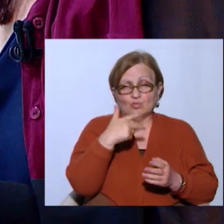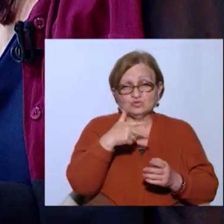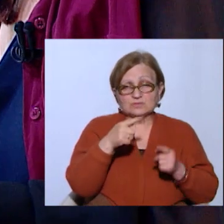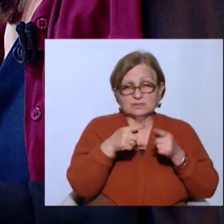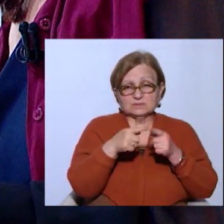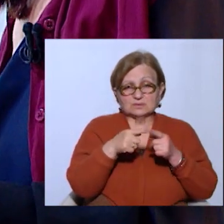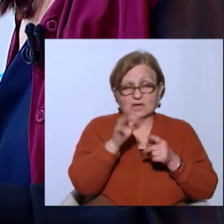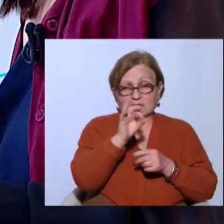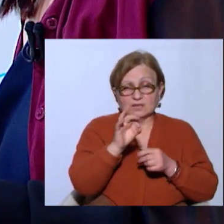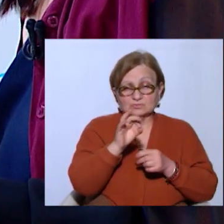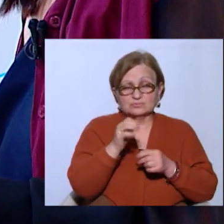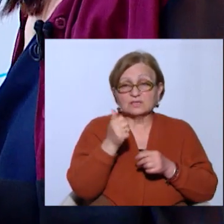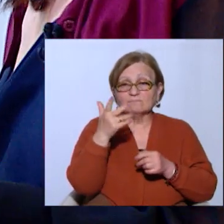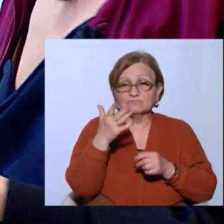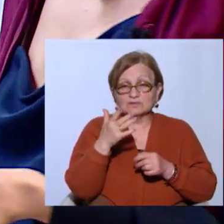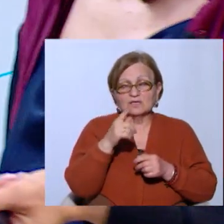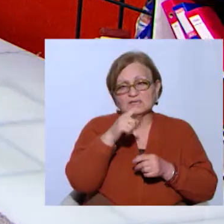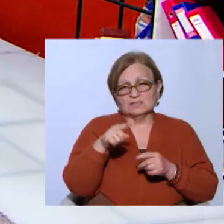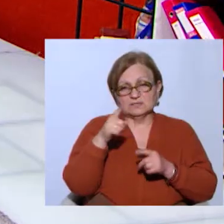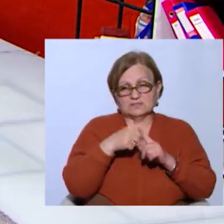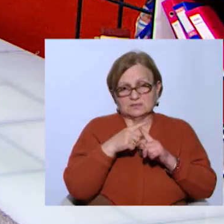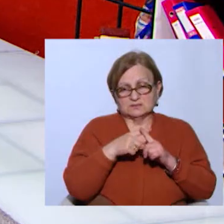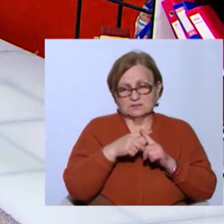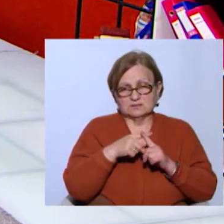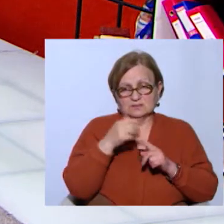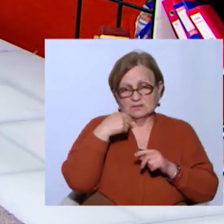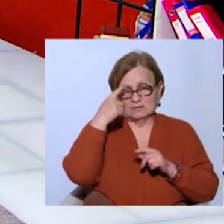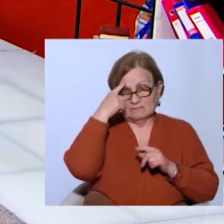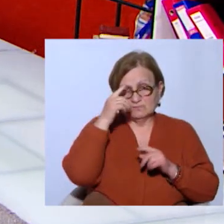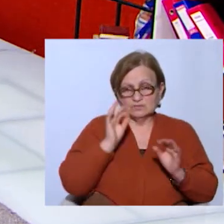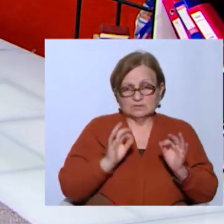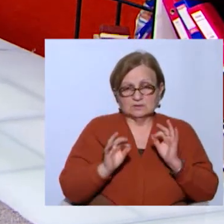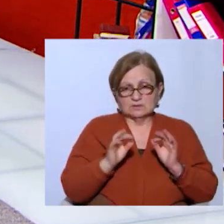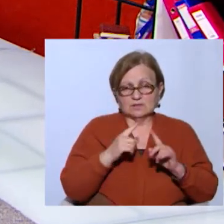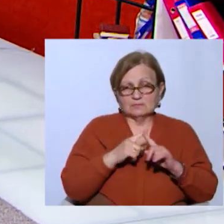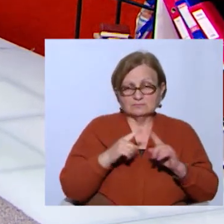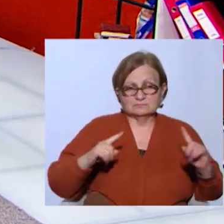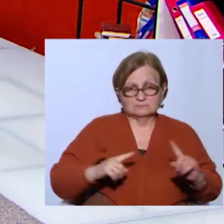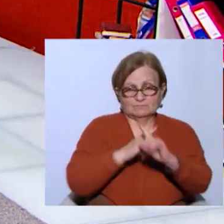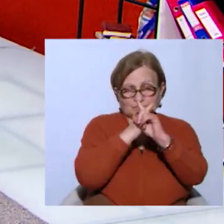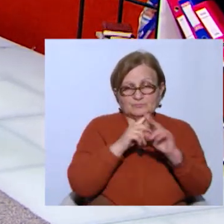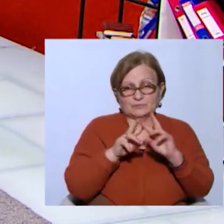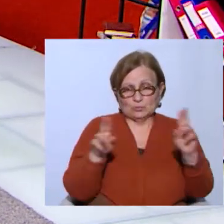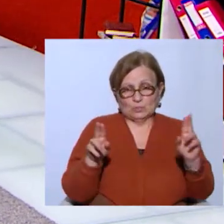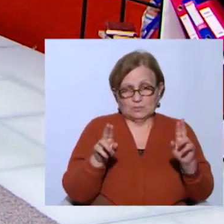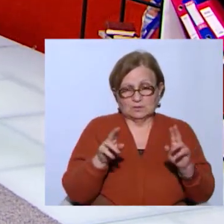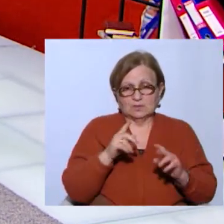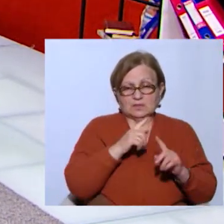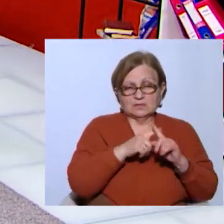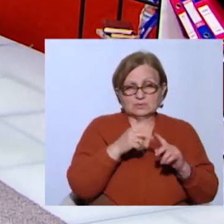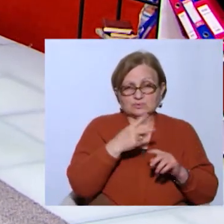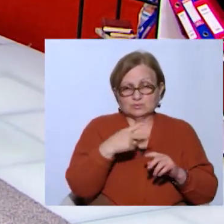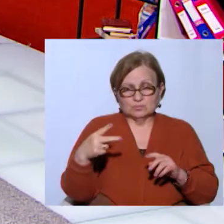რამდენი რადიანის შეესაბამება x-ი. ჩვენ ვიცით პროპორციაში ჯვარედინი ნამრავლები ტოლია. ესე იგი x-ი